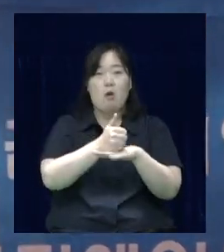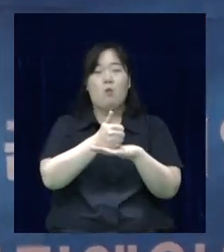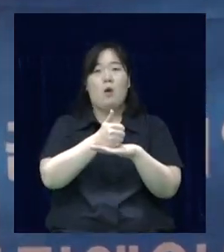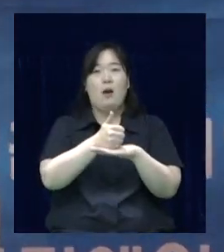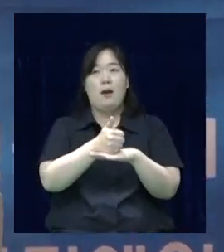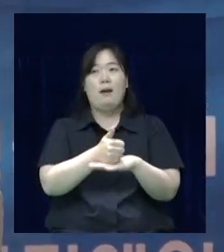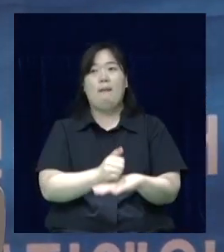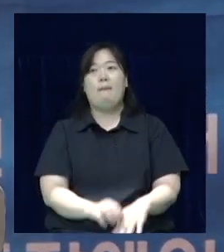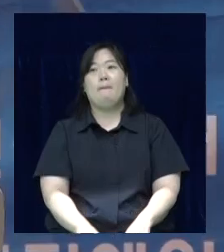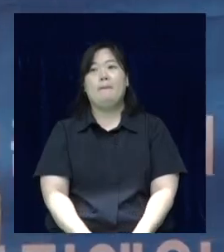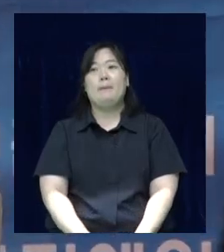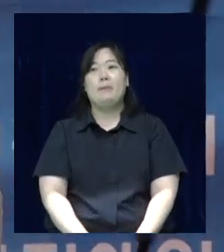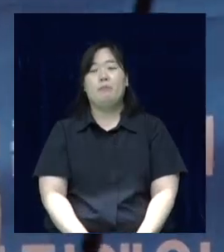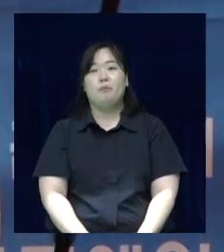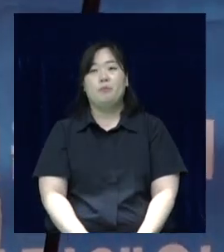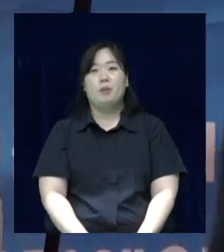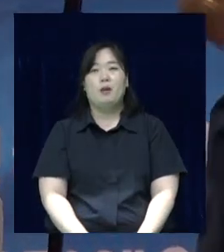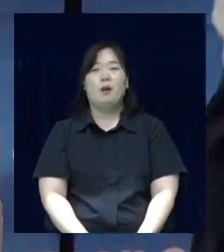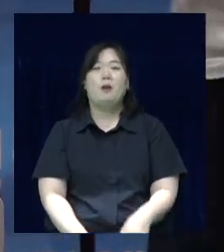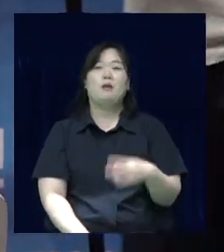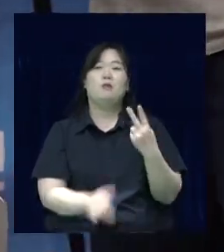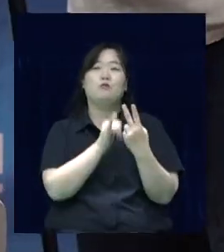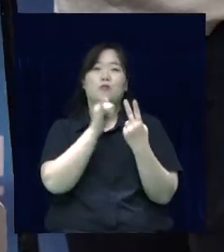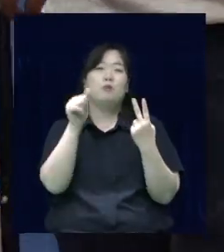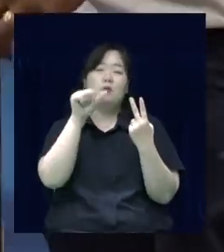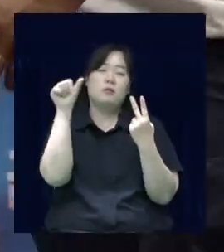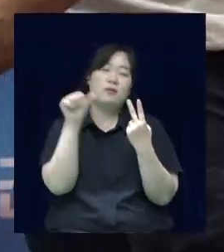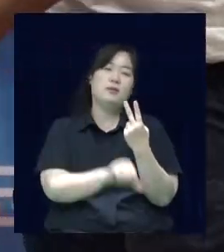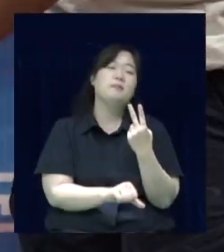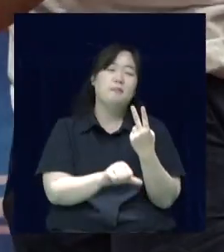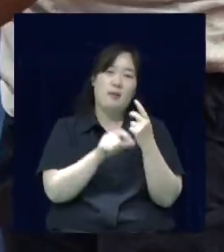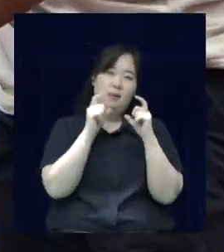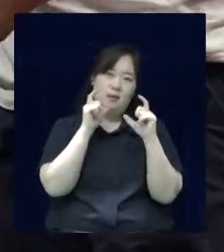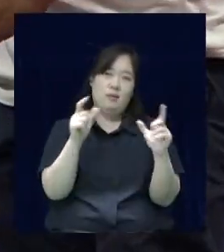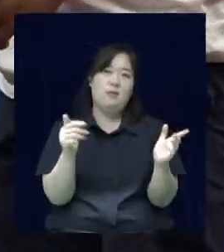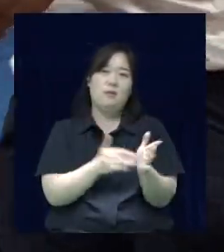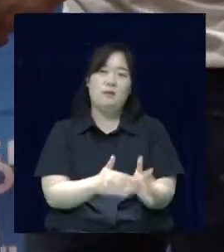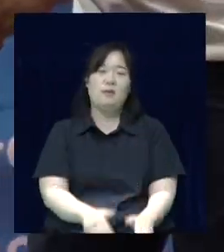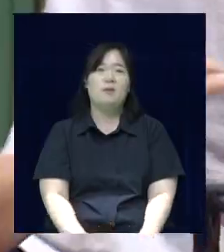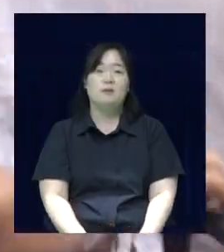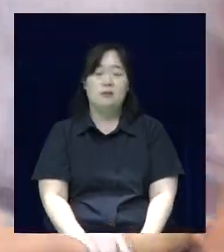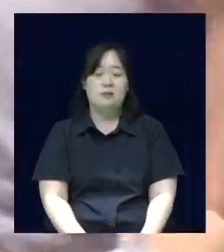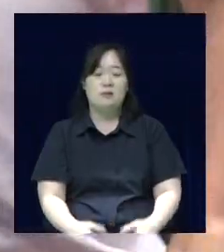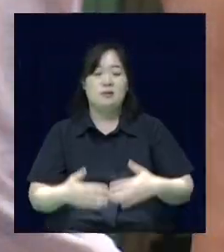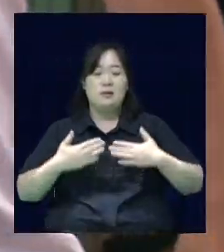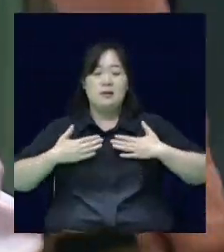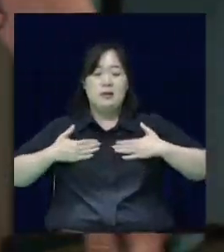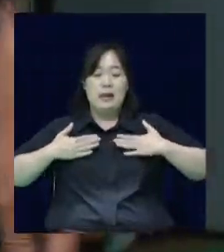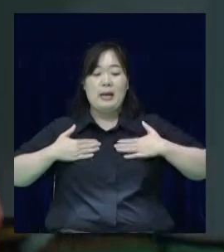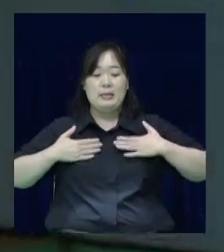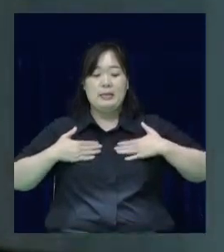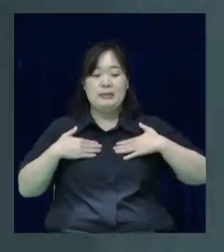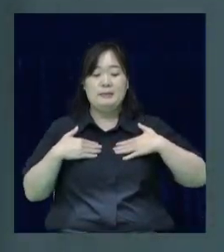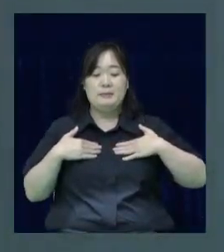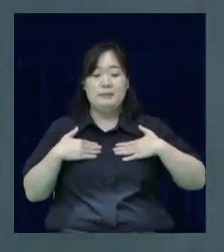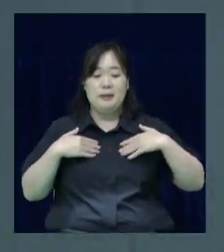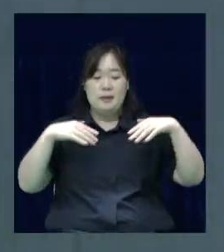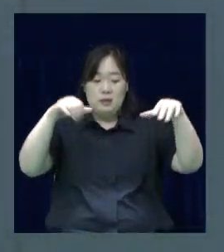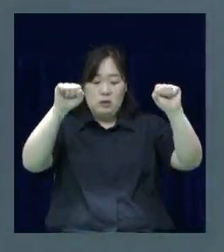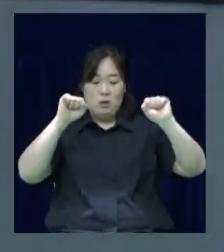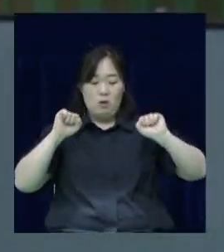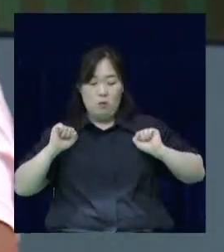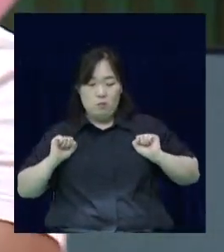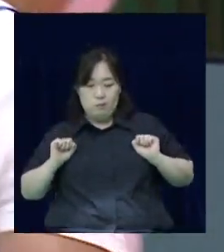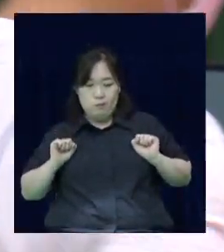하겠고요. 3차 시도는 두 명의 심판이 실패를 선언했습니다. 지금 가슴 부위에서 네. 한번 떨어졌다